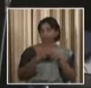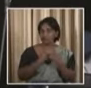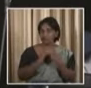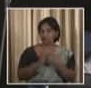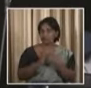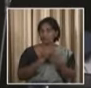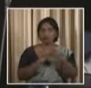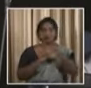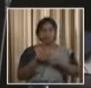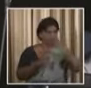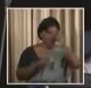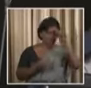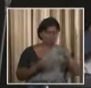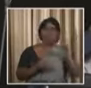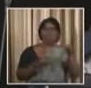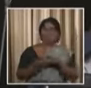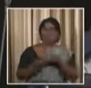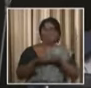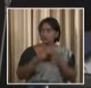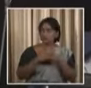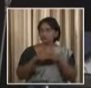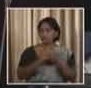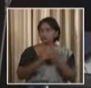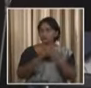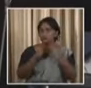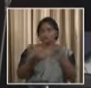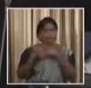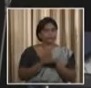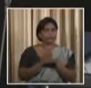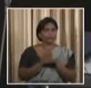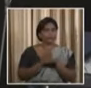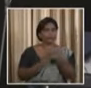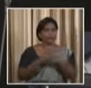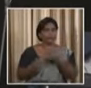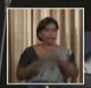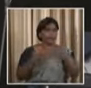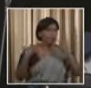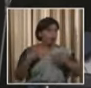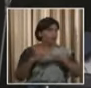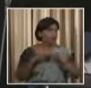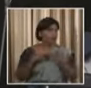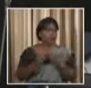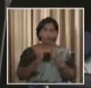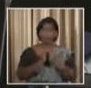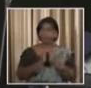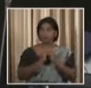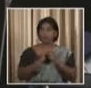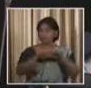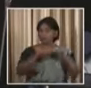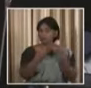කරු ජයසූරිය මැතිතුමාගේ ඒ වගේ සංවිධාන ගණනාවක් මේකට ආවා නීති ශ්‍රී ලංකා නීතිඥ සංගමය වෘත්තීය වේදීන්ගේ